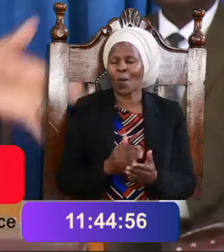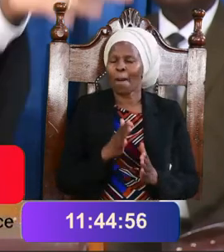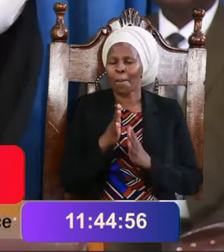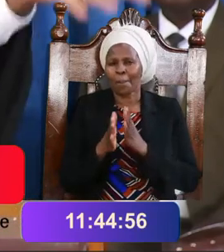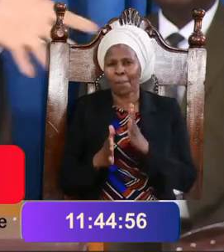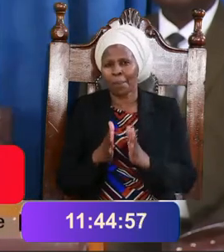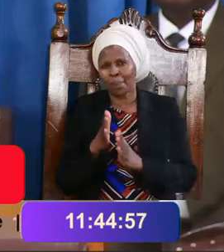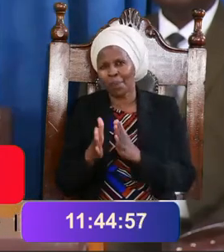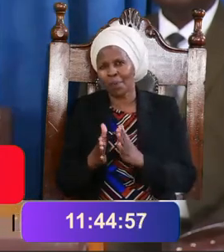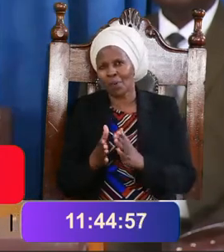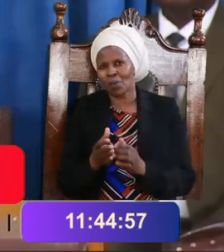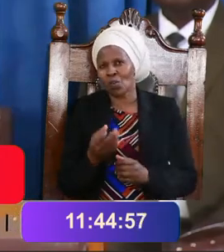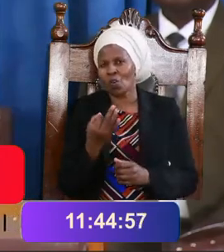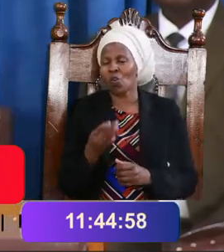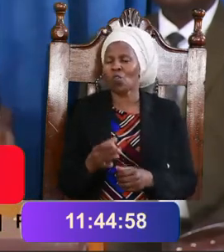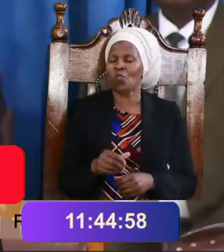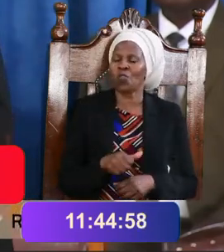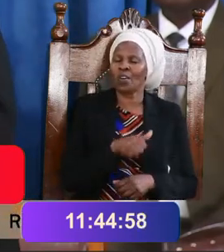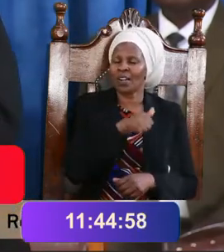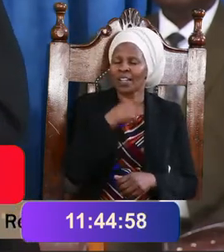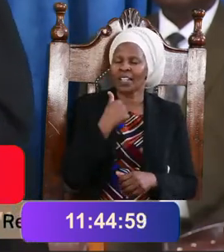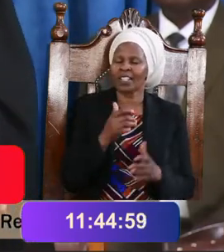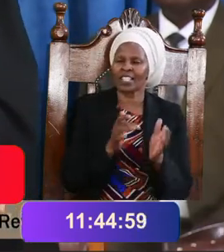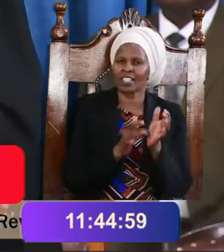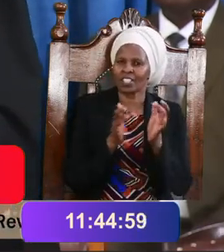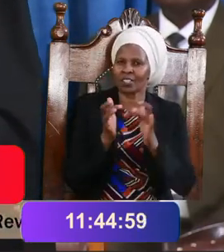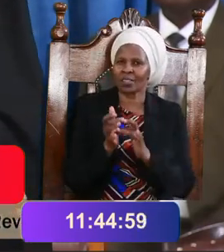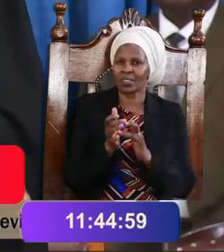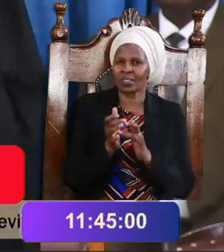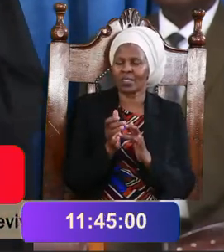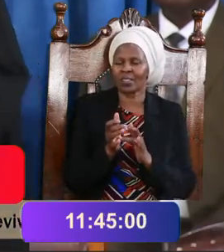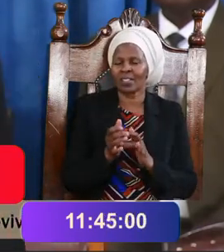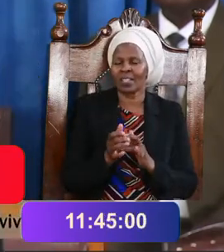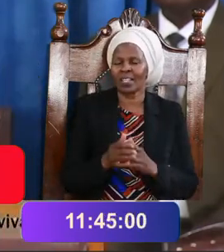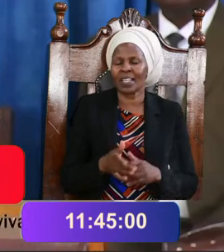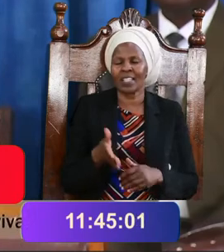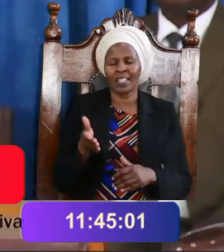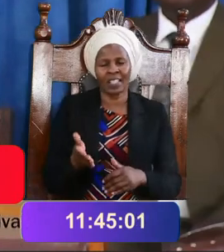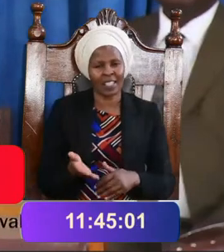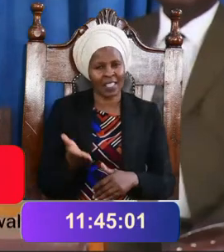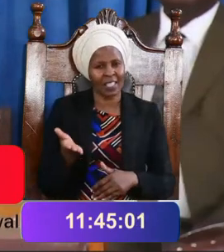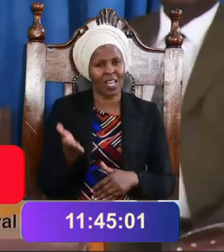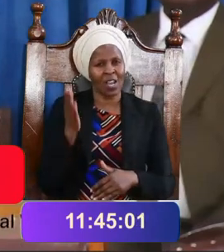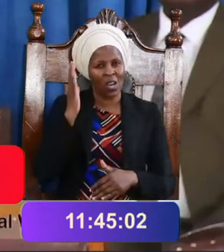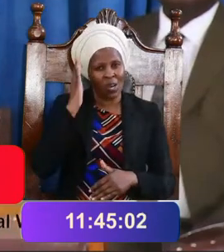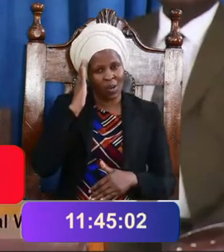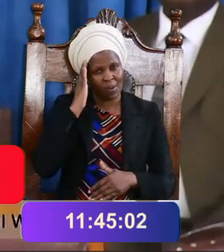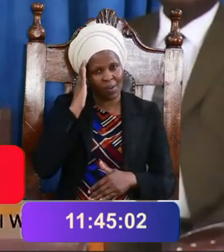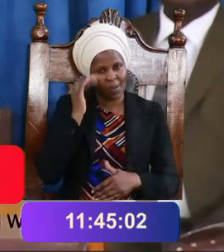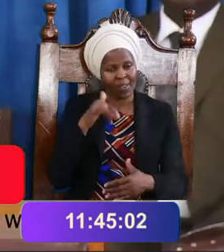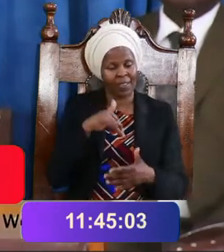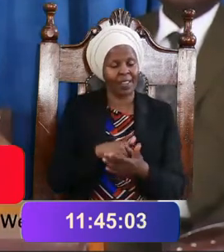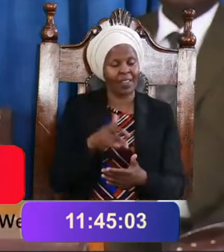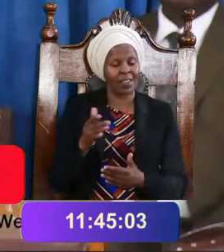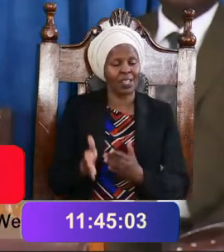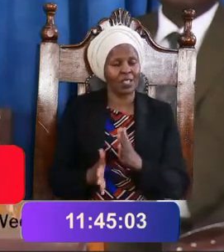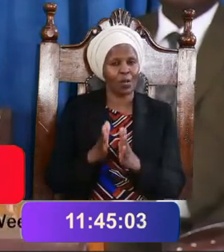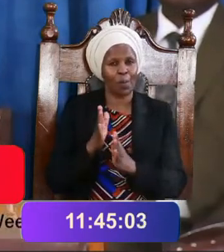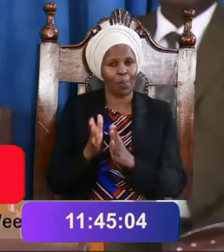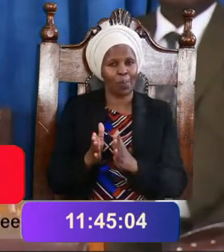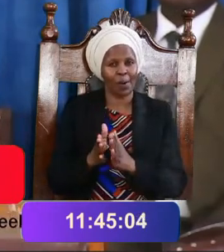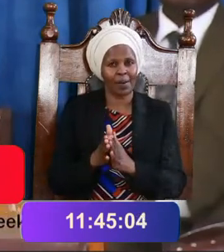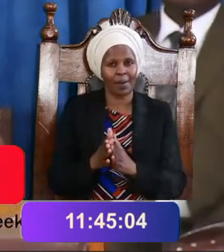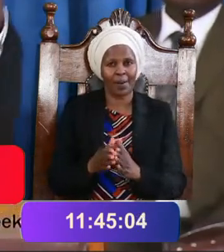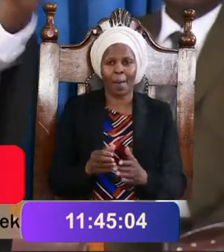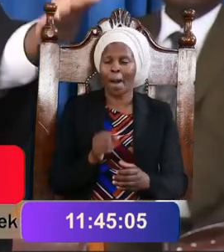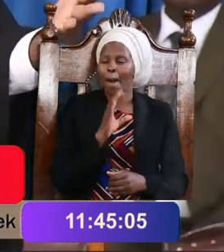jama kumbwa ya kumuua ilikuwa imepangwa. Na alikuwa anajua kuwa hii njama